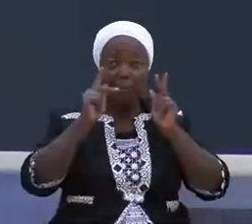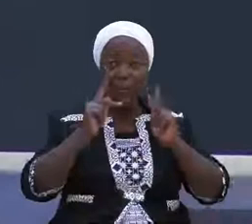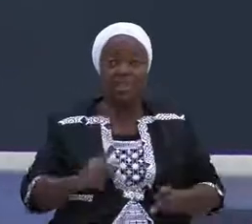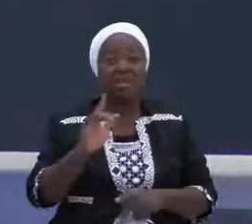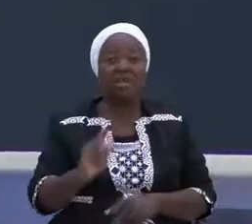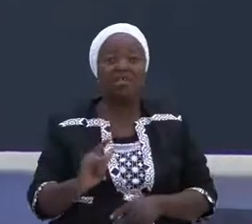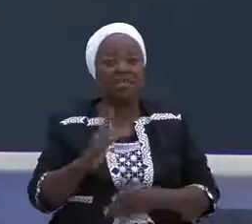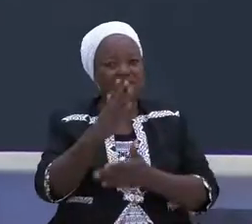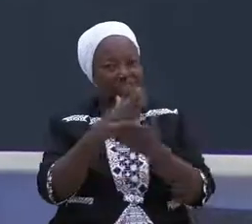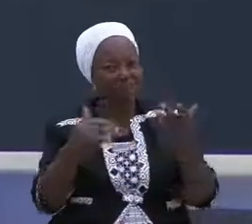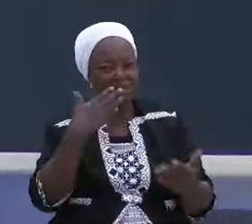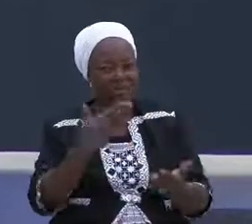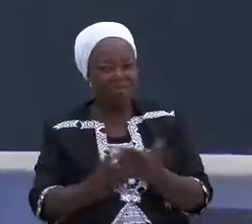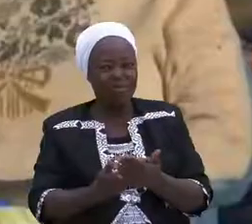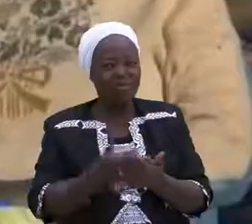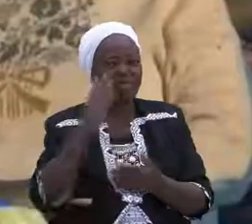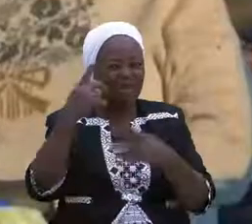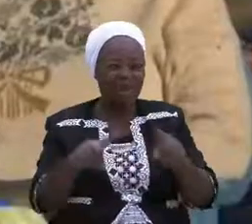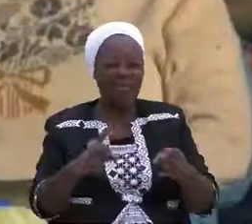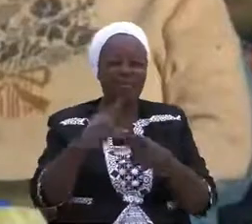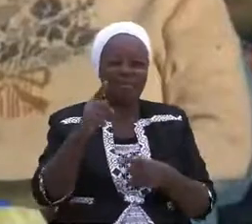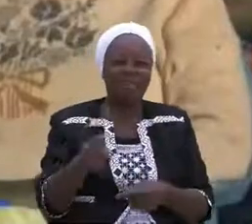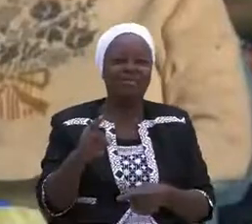personnellement, quelque chose de bon va t'arriver.